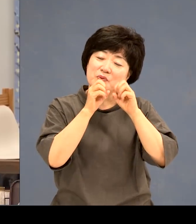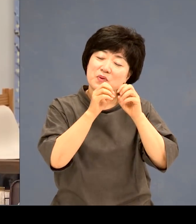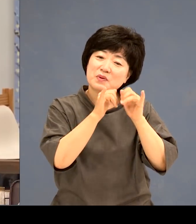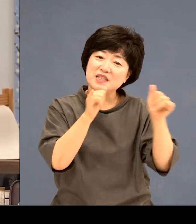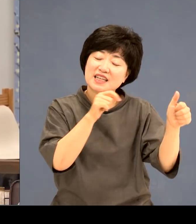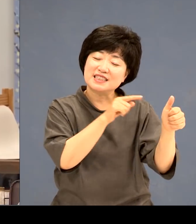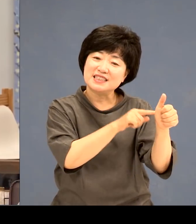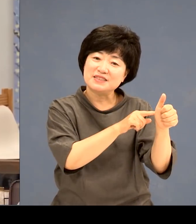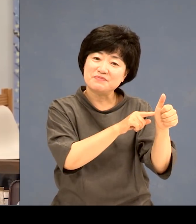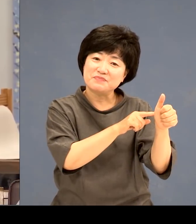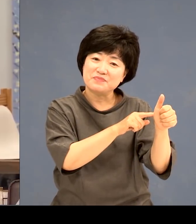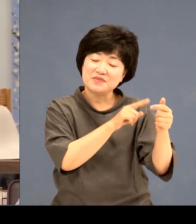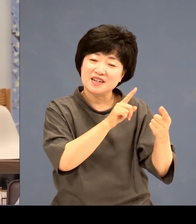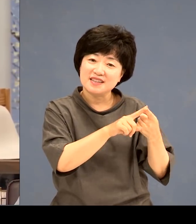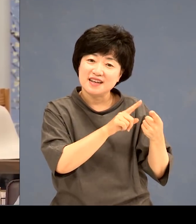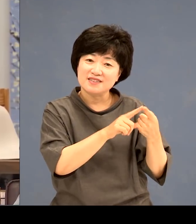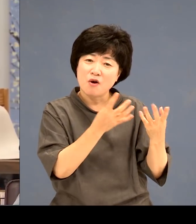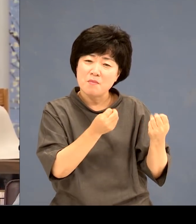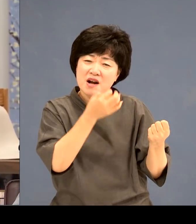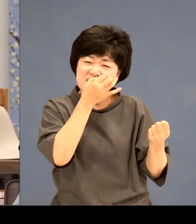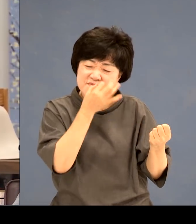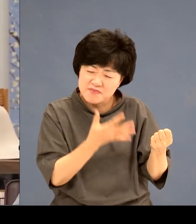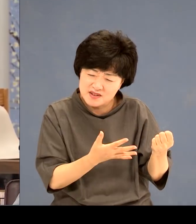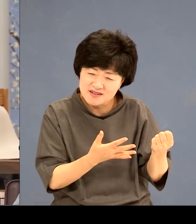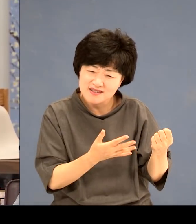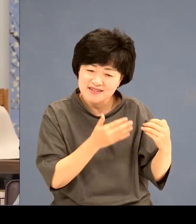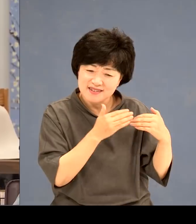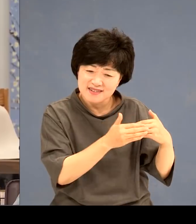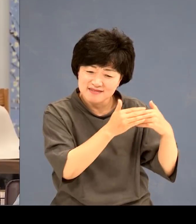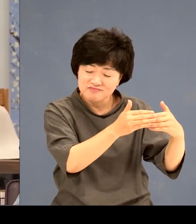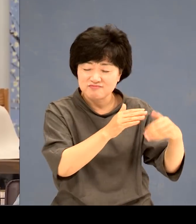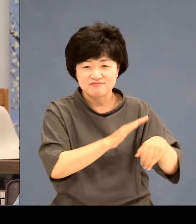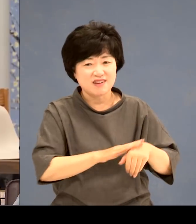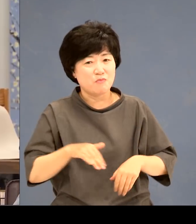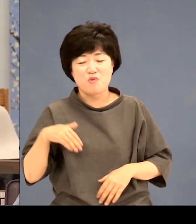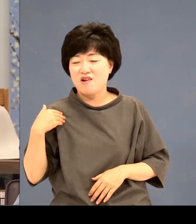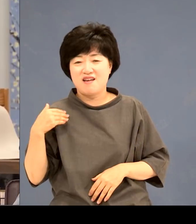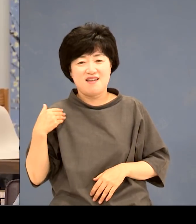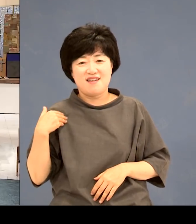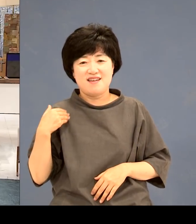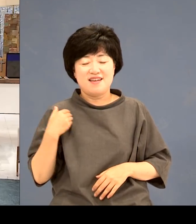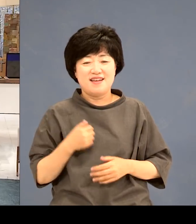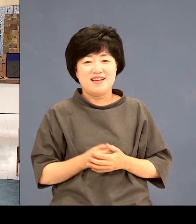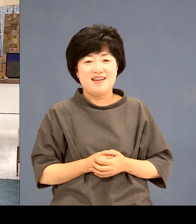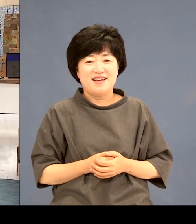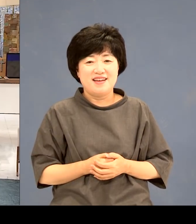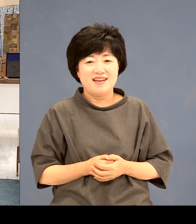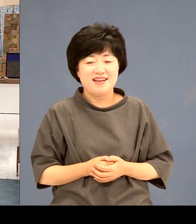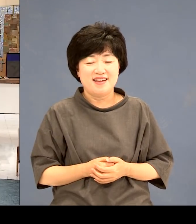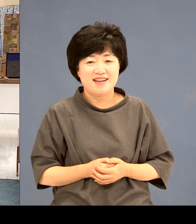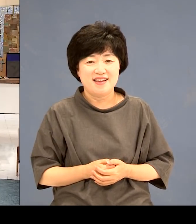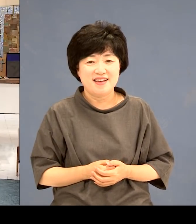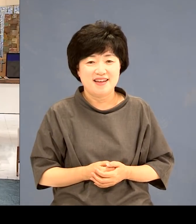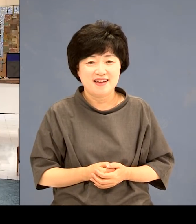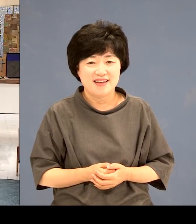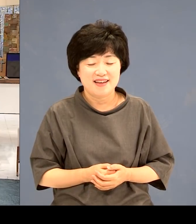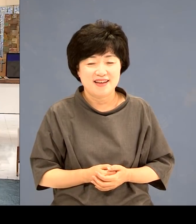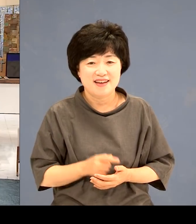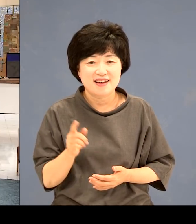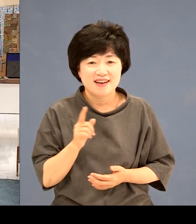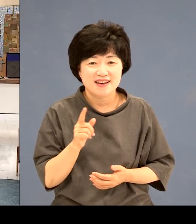저는 선교사님들에 대해서 선교사님들이 얼마나 힘든 과정 속에 있는지 잘 몰랐거든요. 그리고